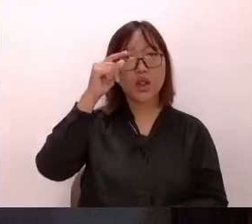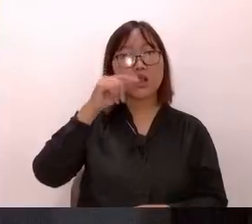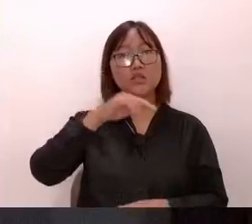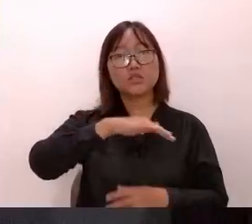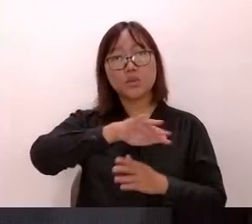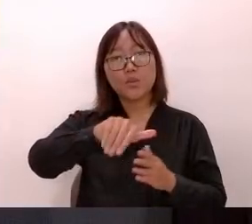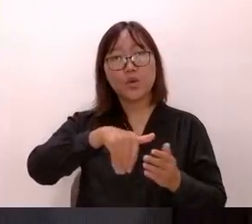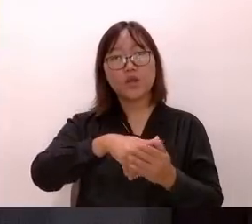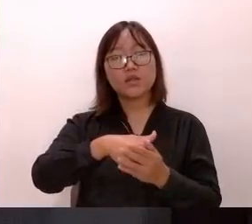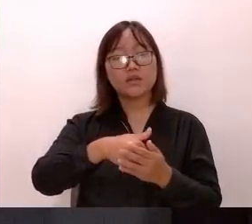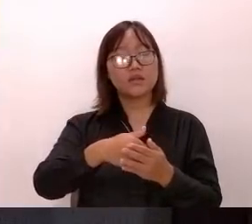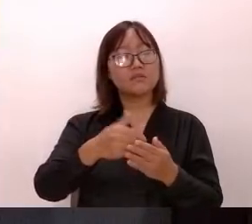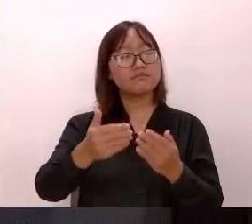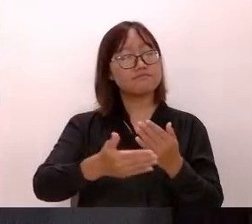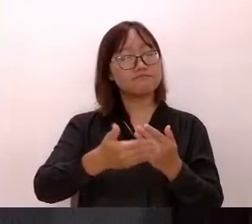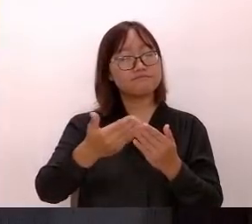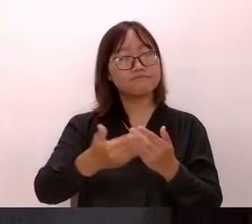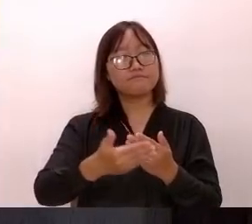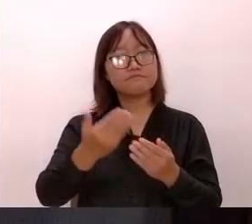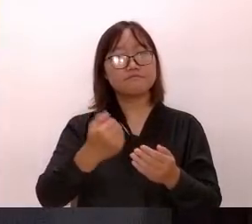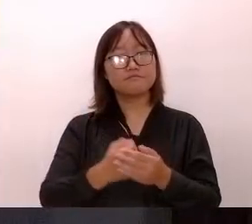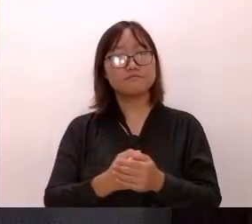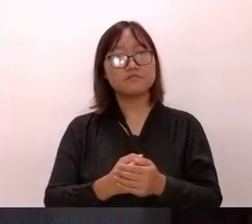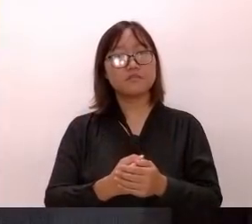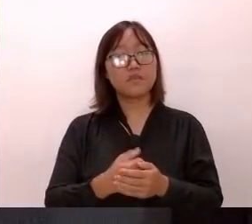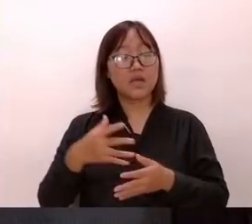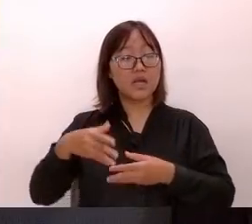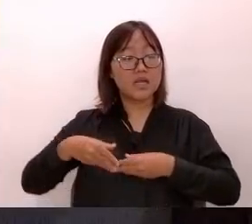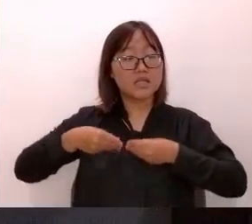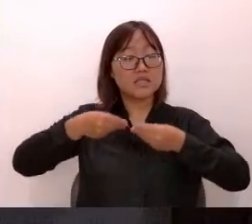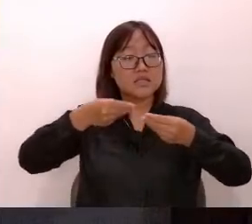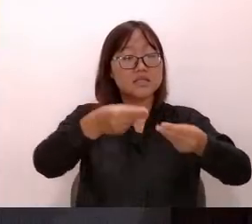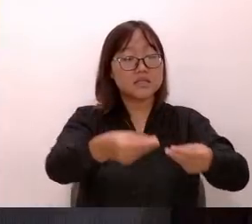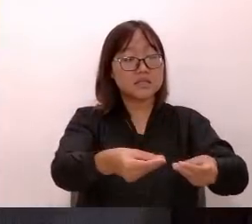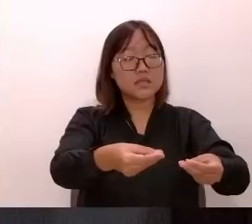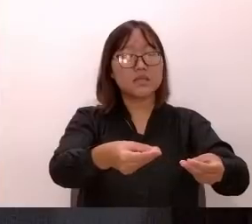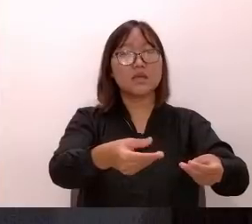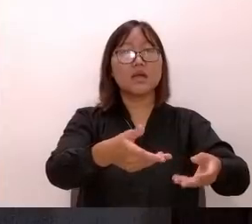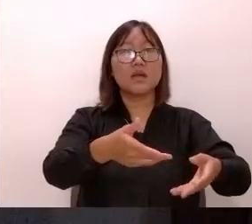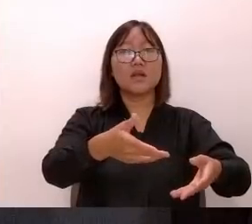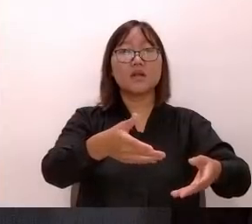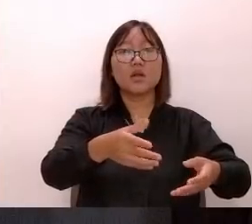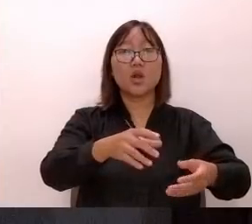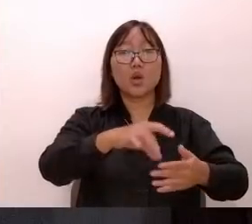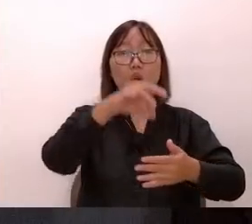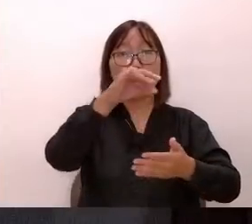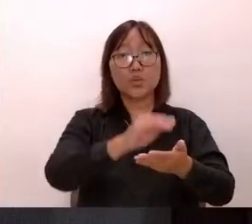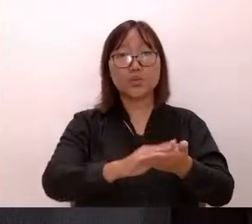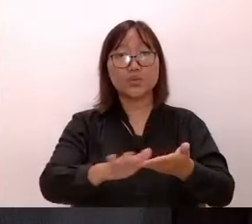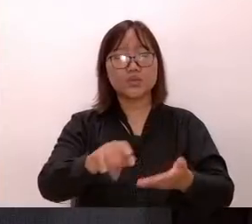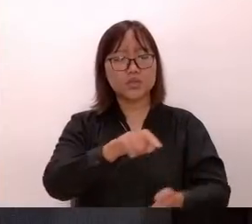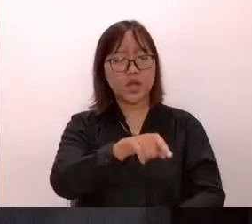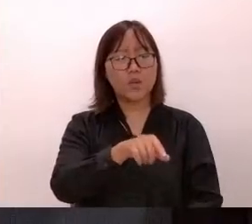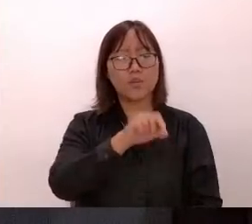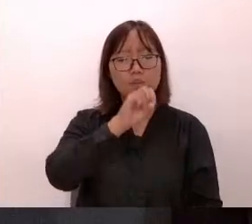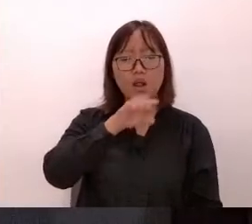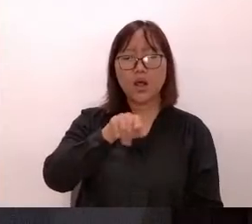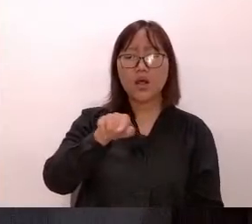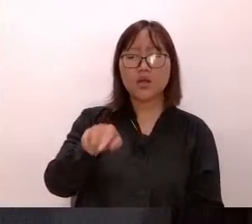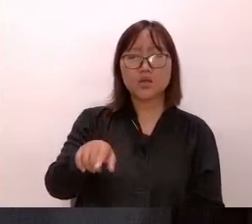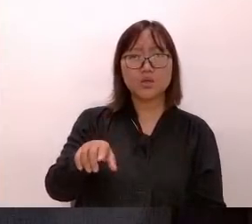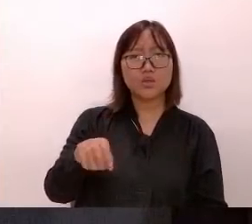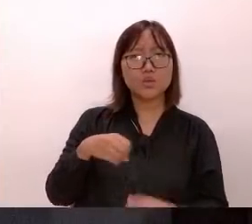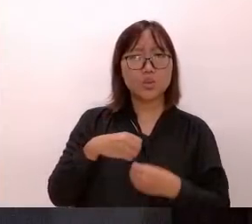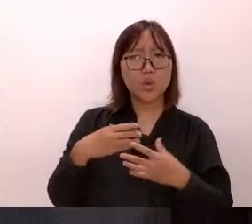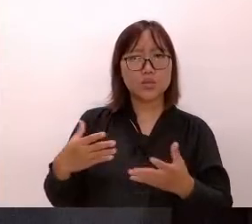jikalau kamu mengampuni dosa orang dosanya diampuni jikalau kamu menyatakan dosa orang